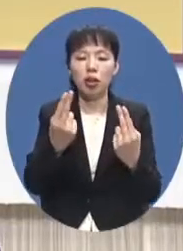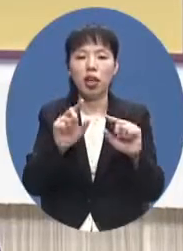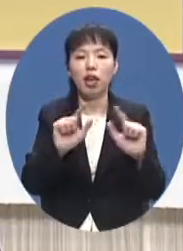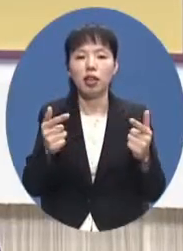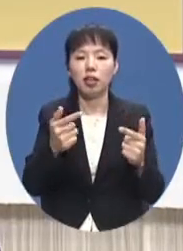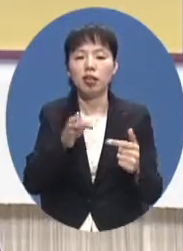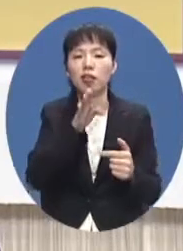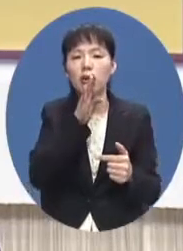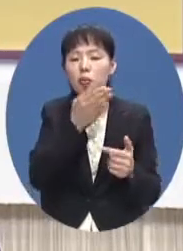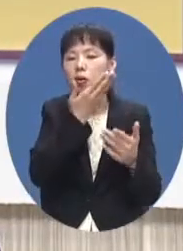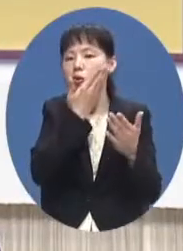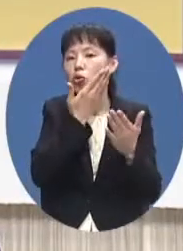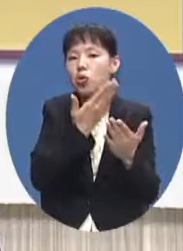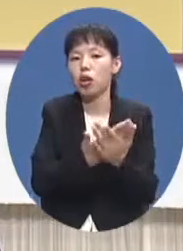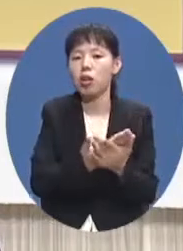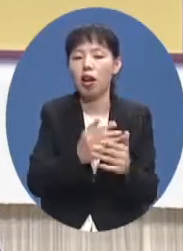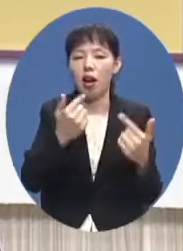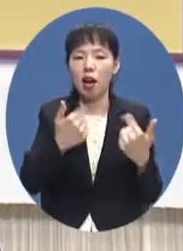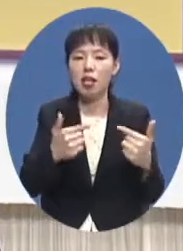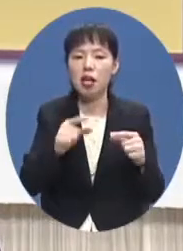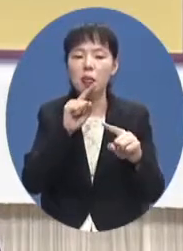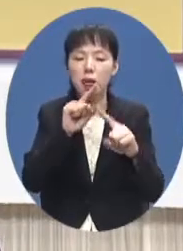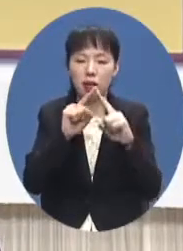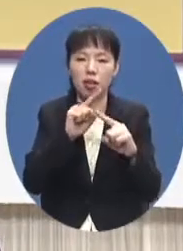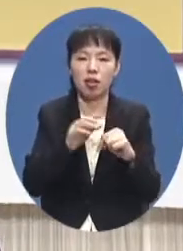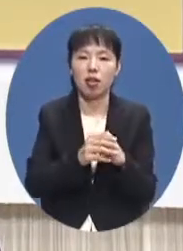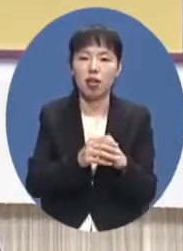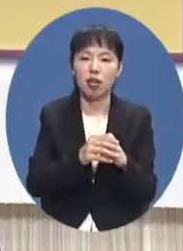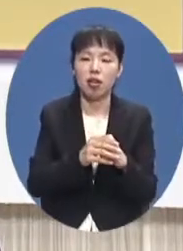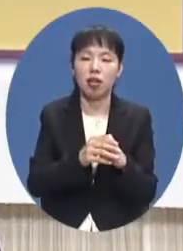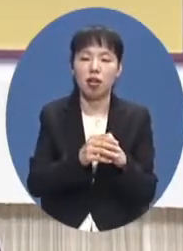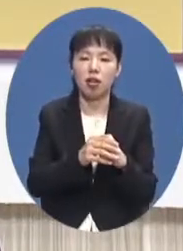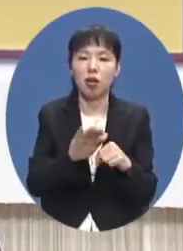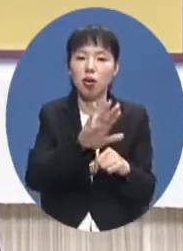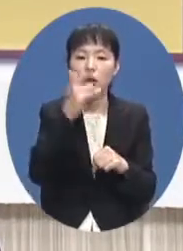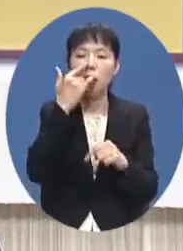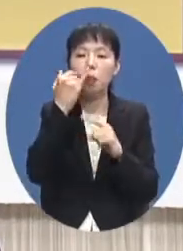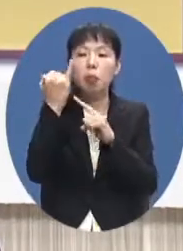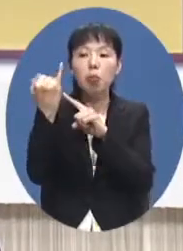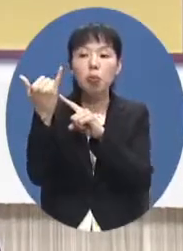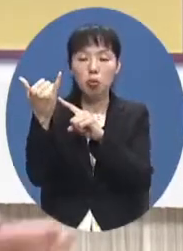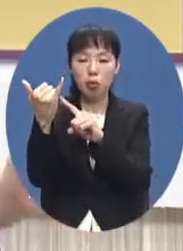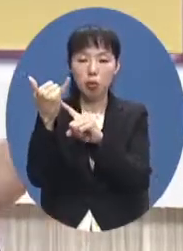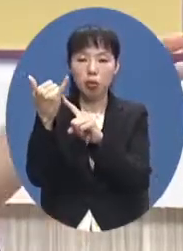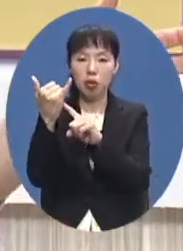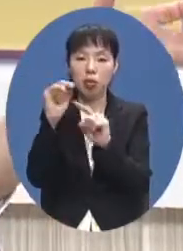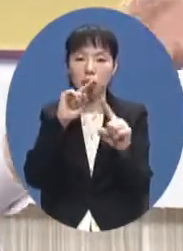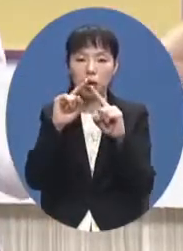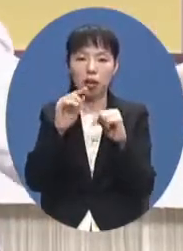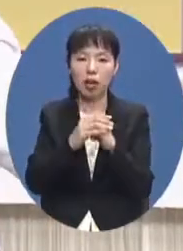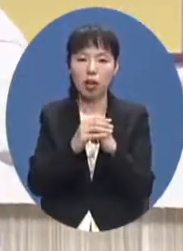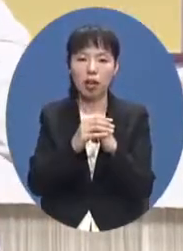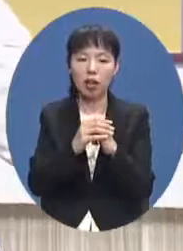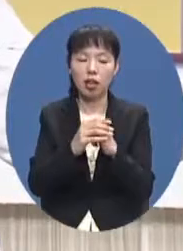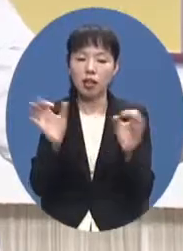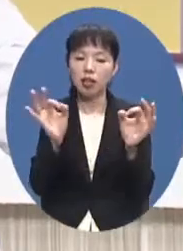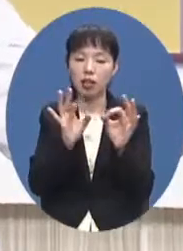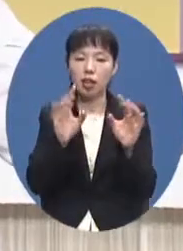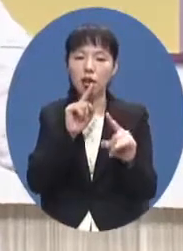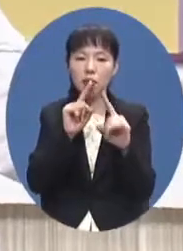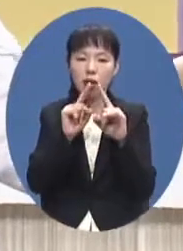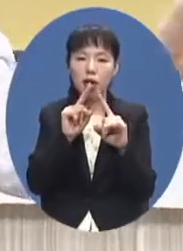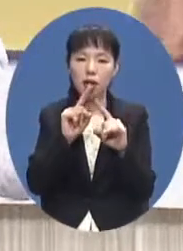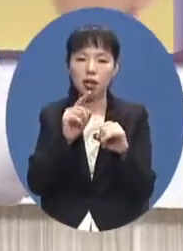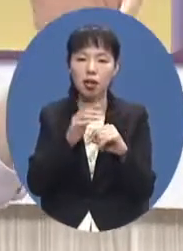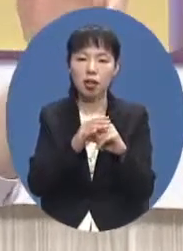중요한 거죠. 우리 항상 이야기하는 건데요. 일단은 우리 부모님들이 가장 저지르기 쉬운 실수가요. 아까도 잠깐